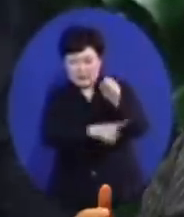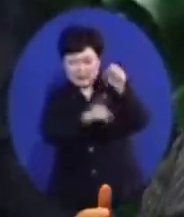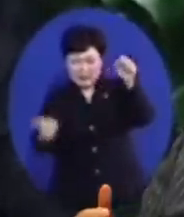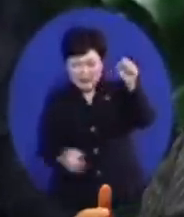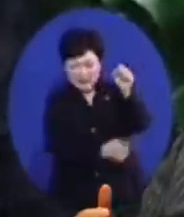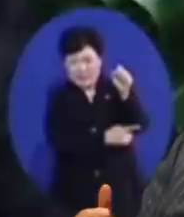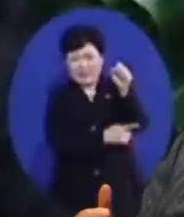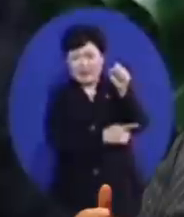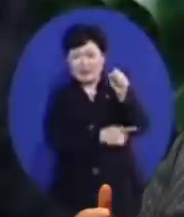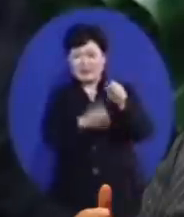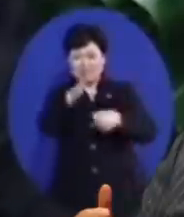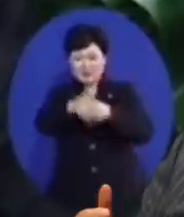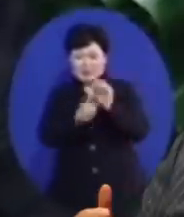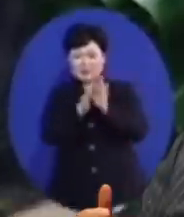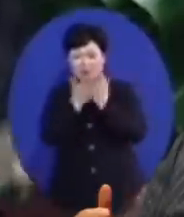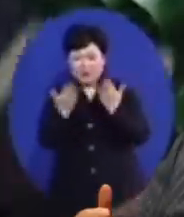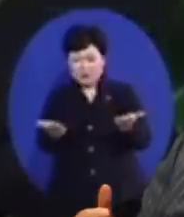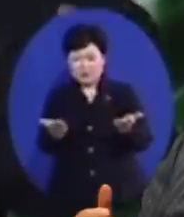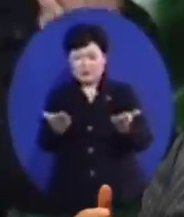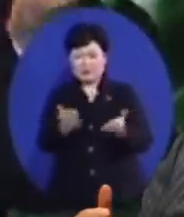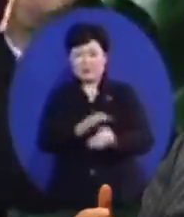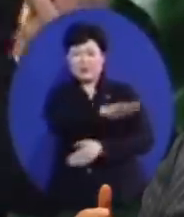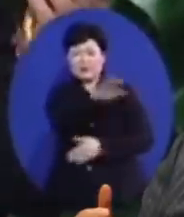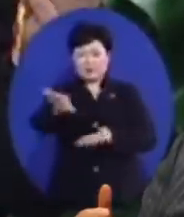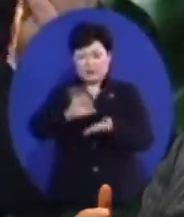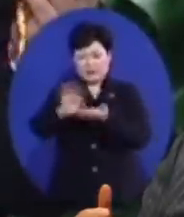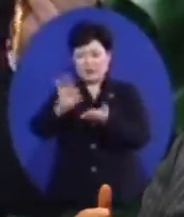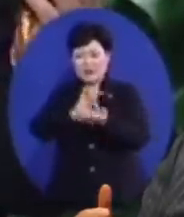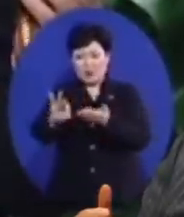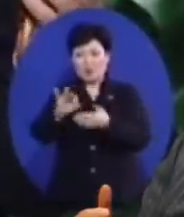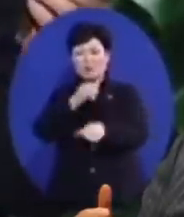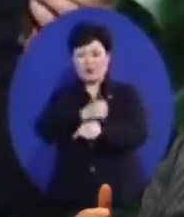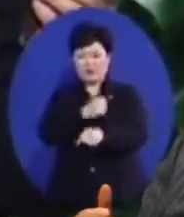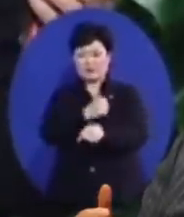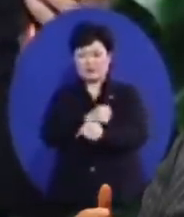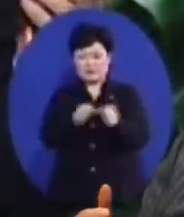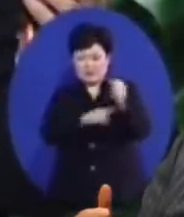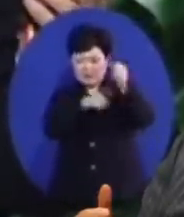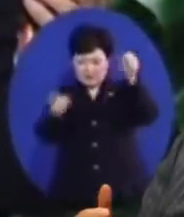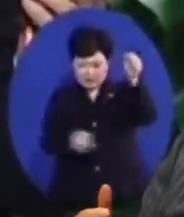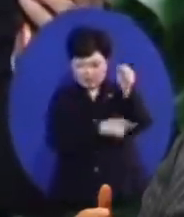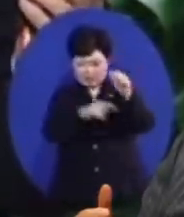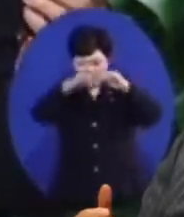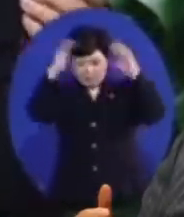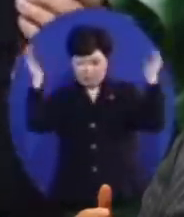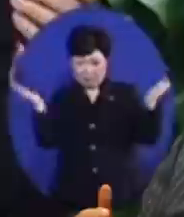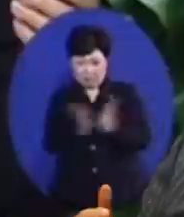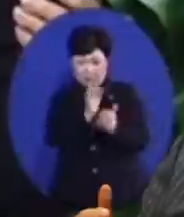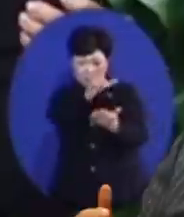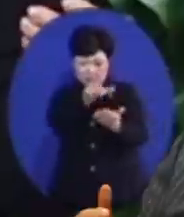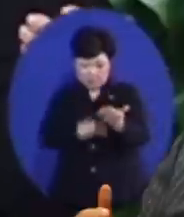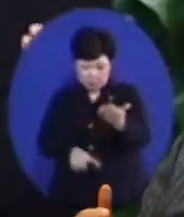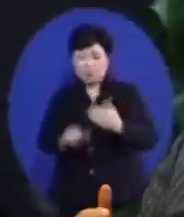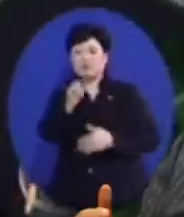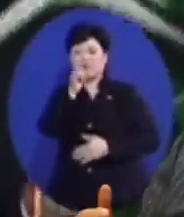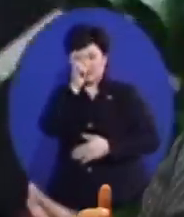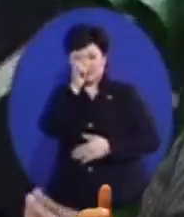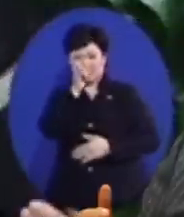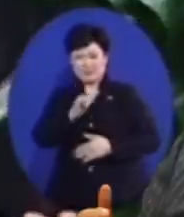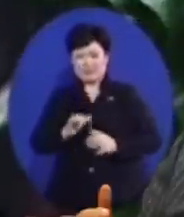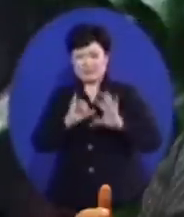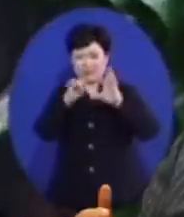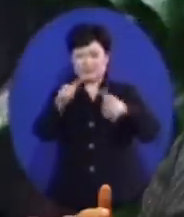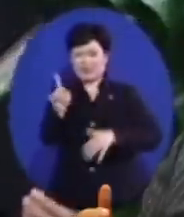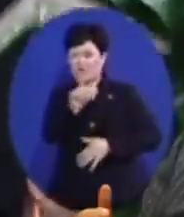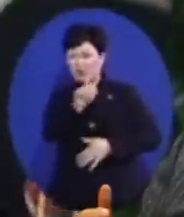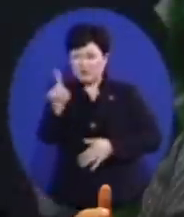이 성경에는 우리가 사용하는 날개가 다 기록되어 있는 것입니다. 이 세상에